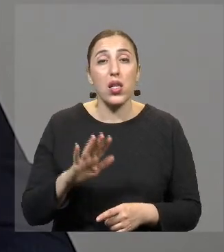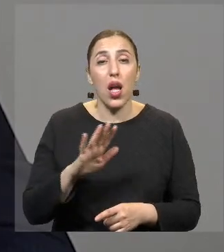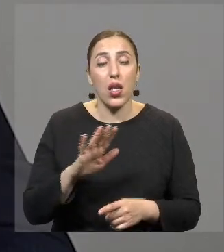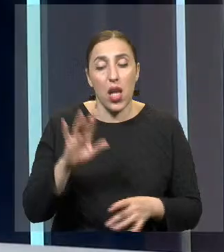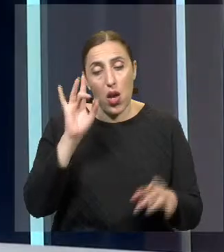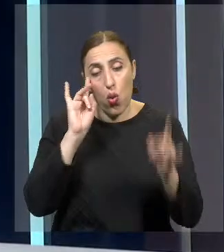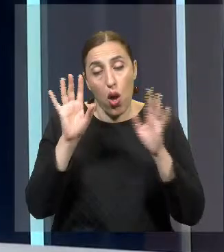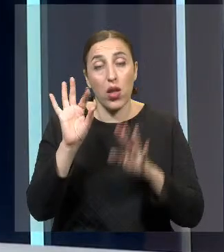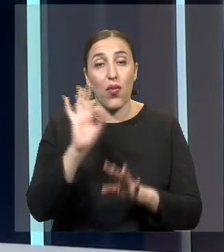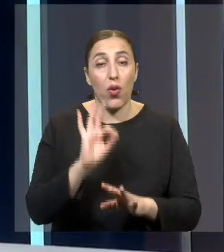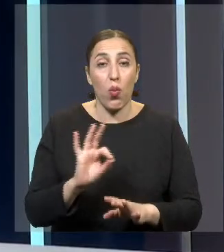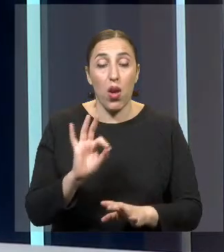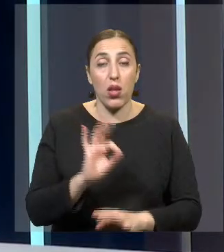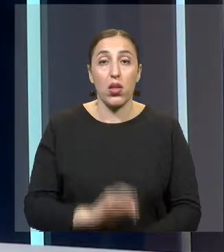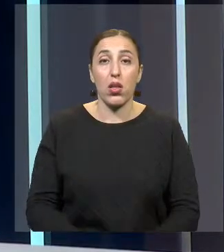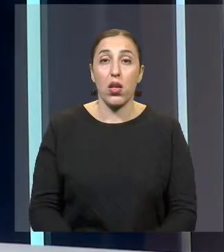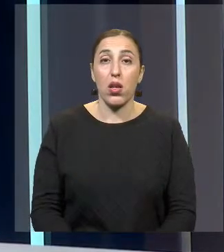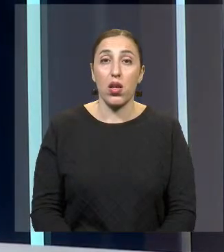մասին։